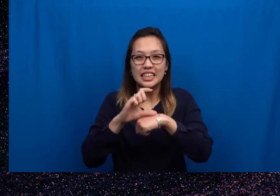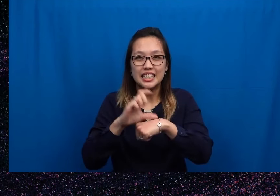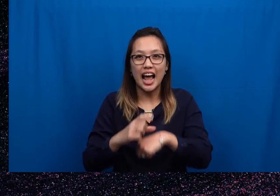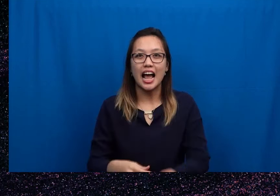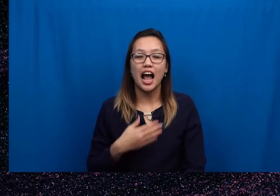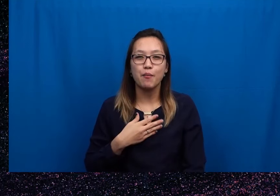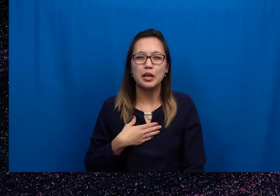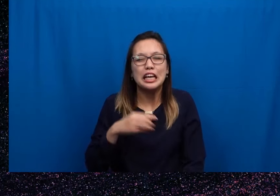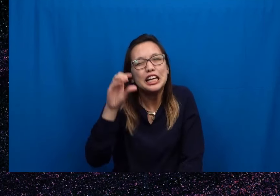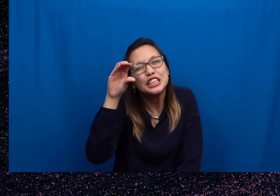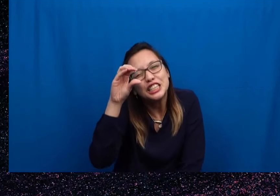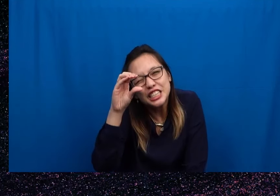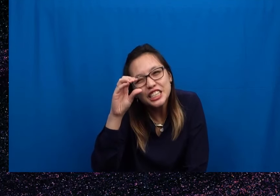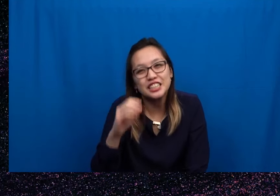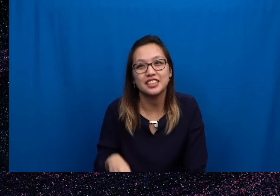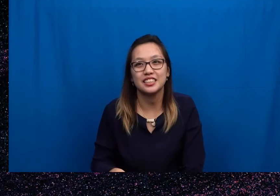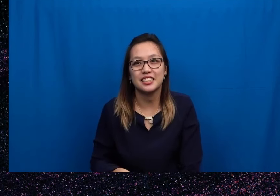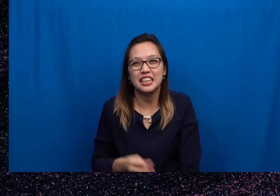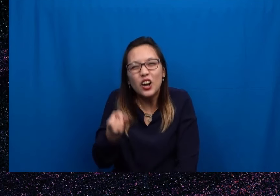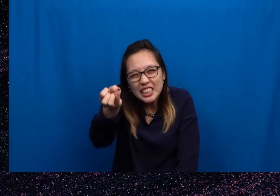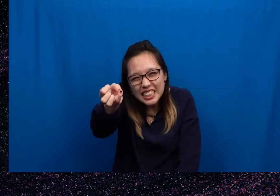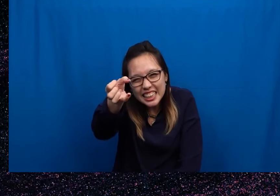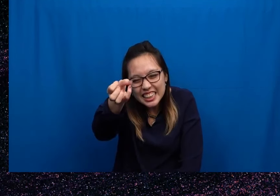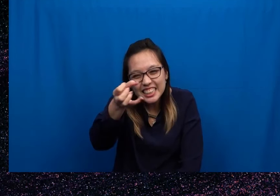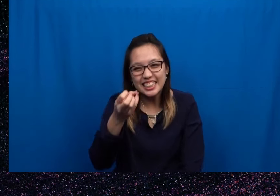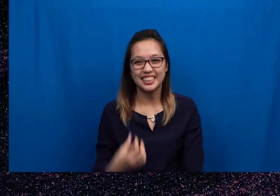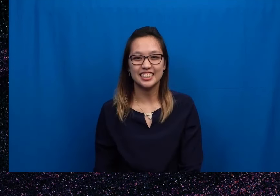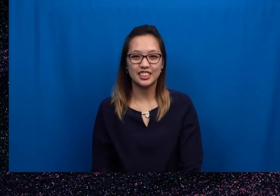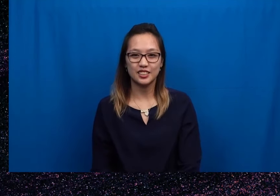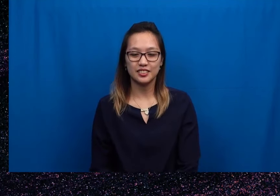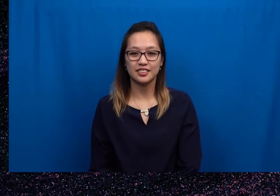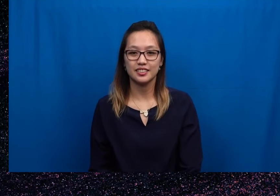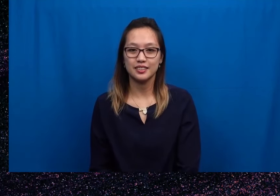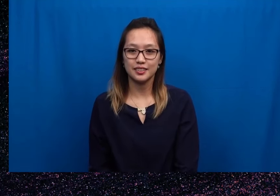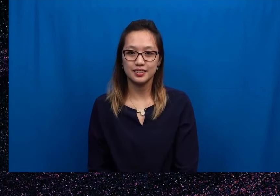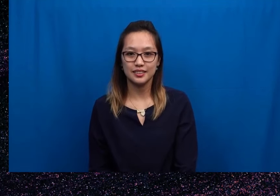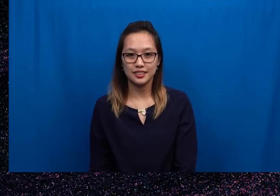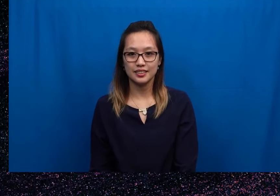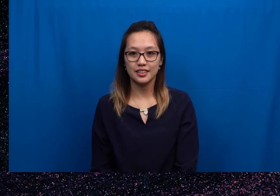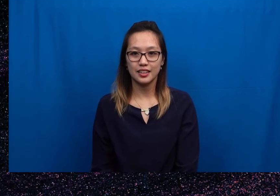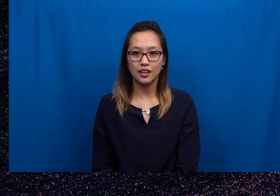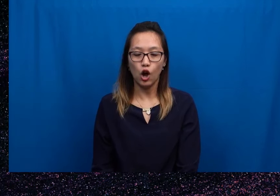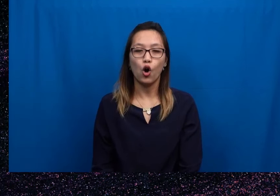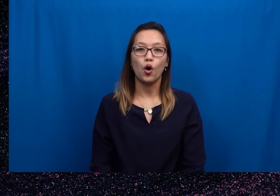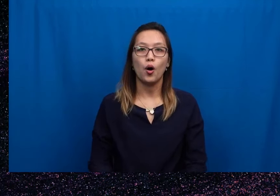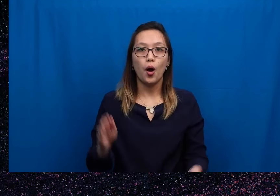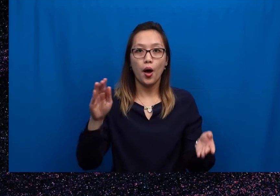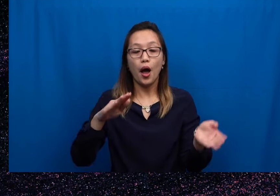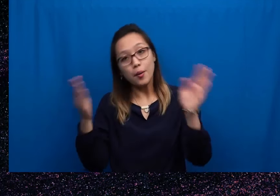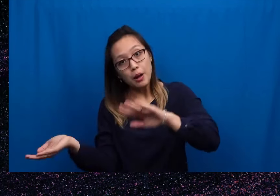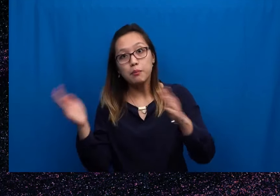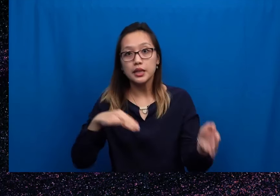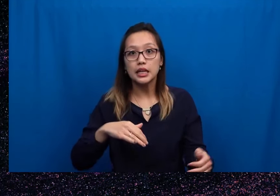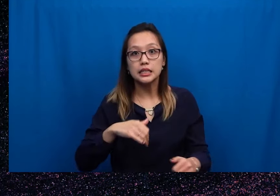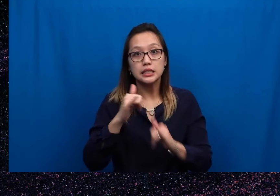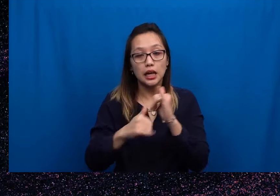Malang, ya, dan mengadakan acara baptisan bersama dengan kelompok gereja yang lain.